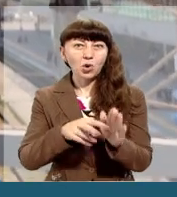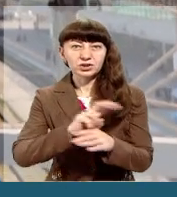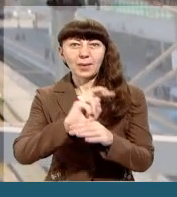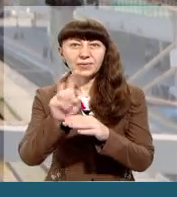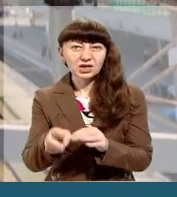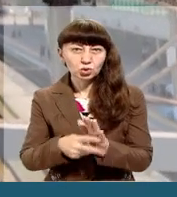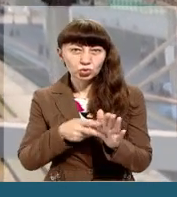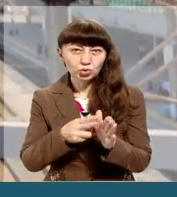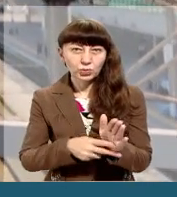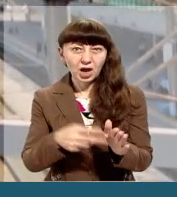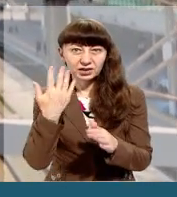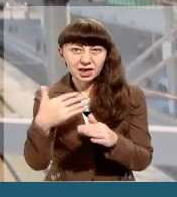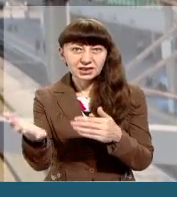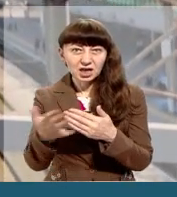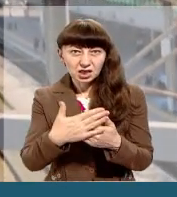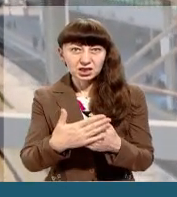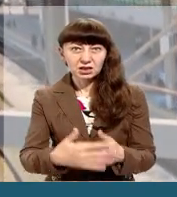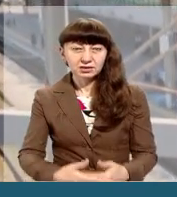в поезд, то есть когда двери уже закрыты,